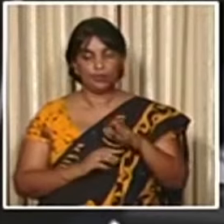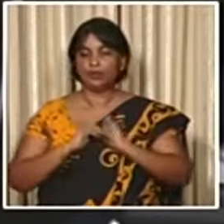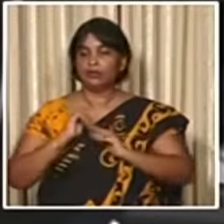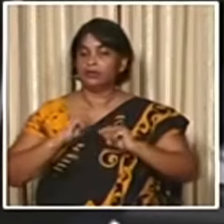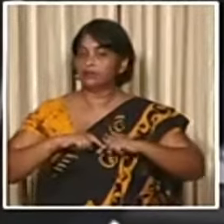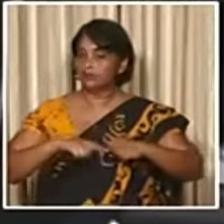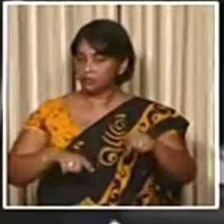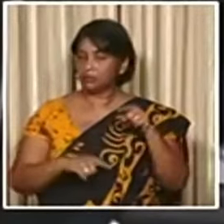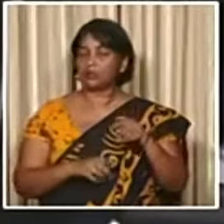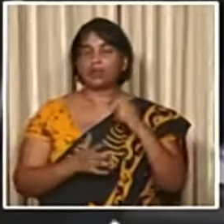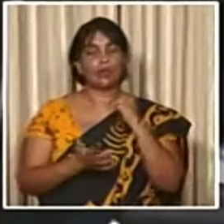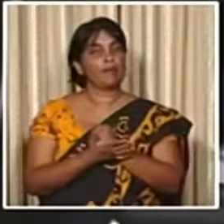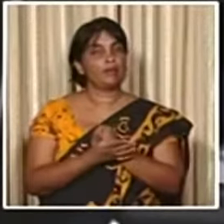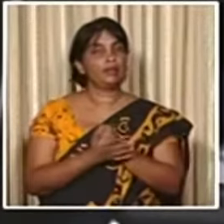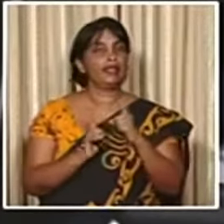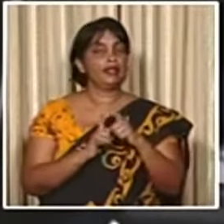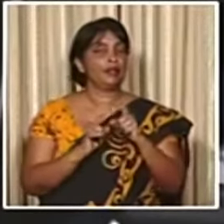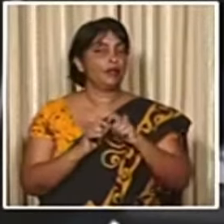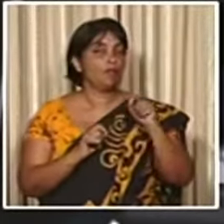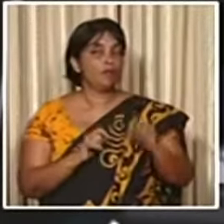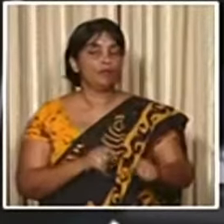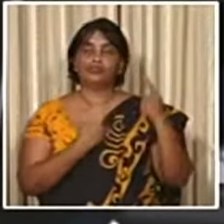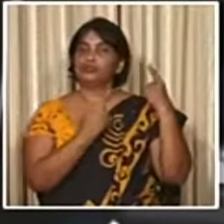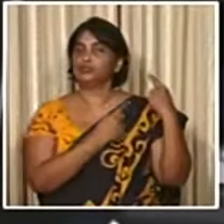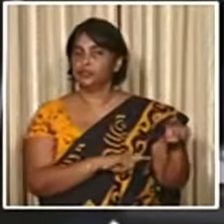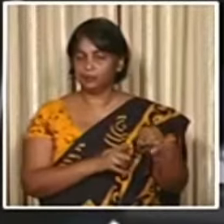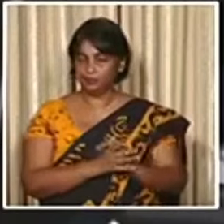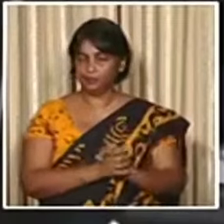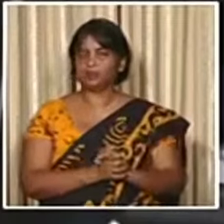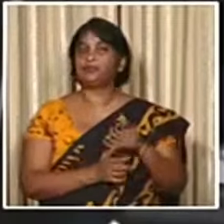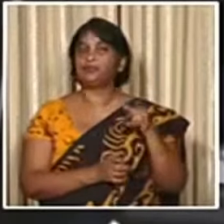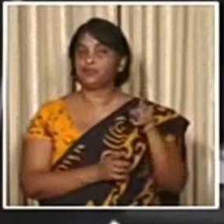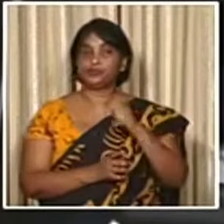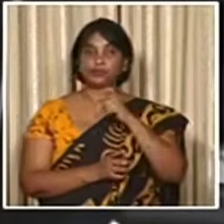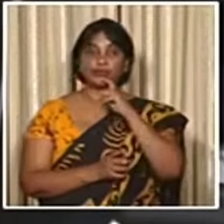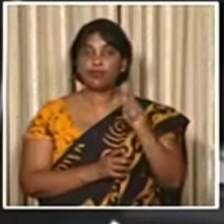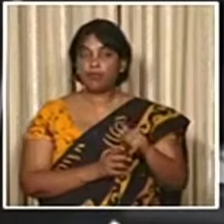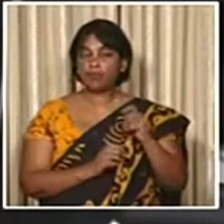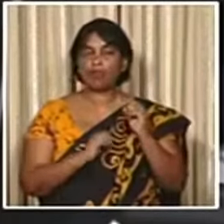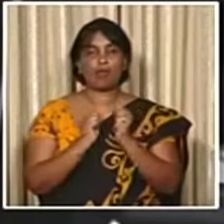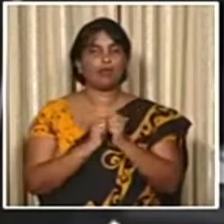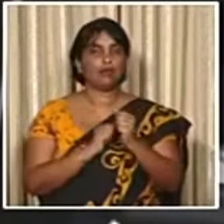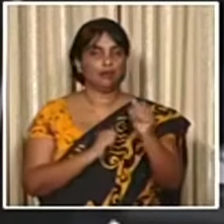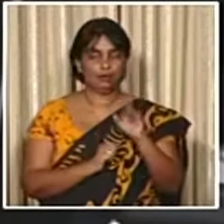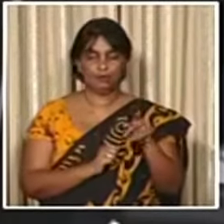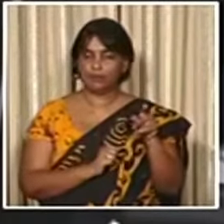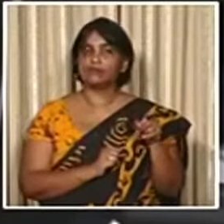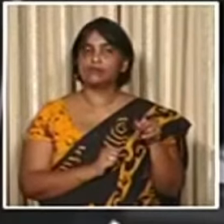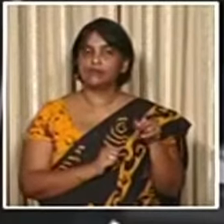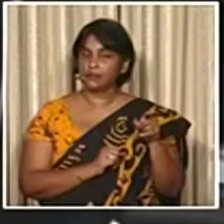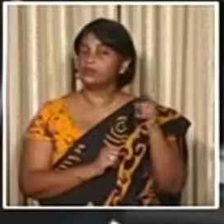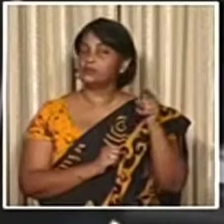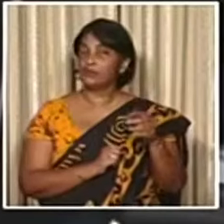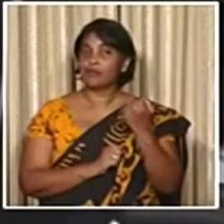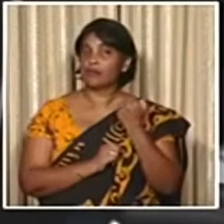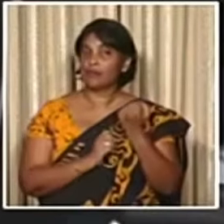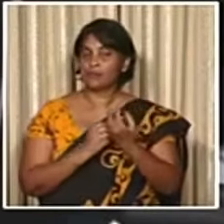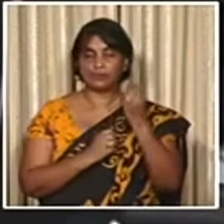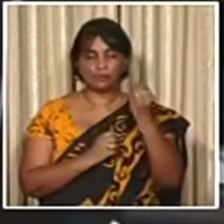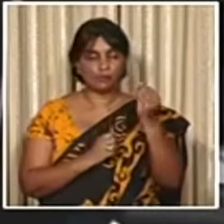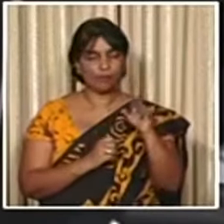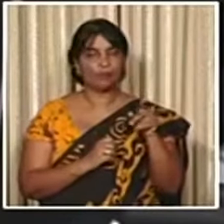යුතු තීන්දුව බැංකුවක අධ්‍යක්ෂක මණ්ඩලයට පවරා දීමක්. ඔවුන් විනිසුරුවරුන්ගේ රාජකාරී කරනවා. එතකොට මේ බලය